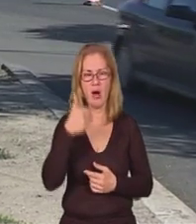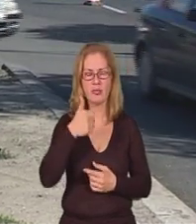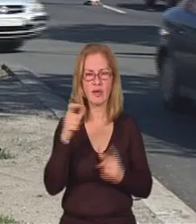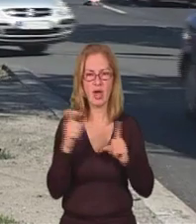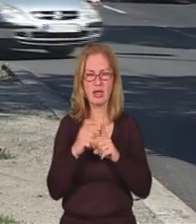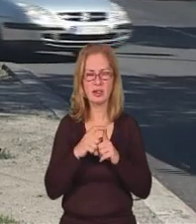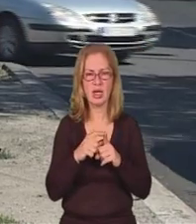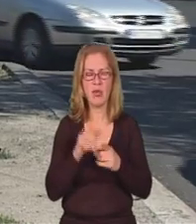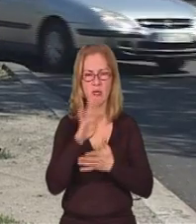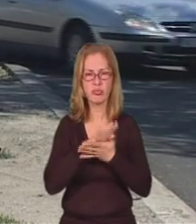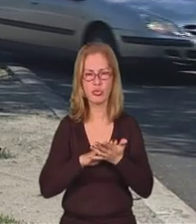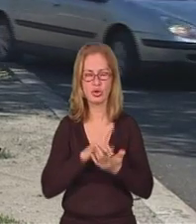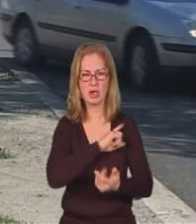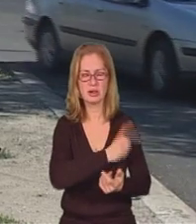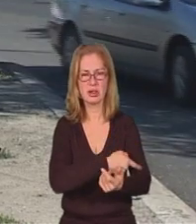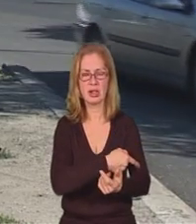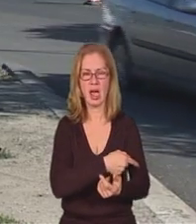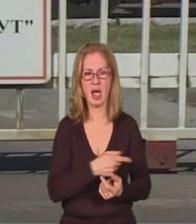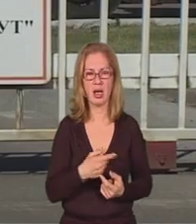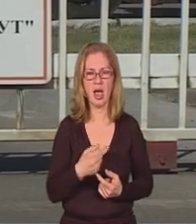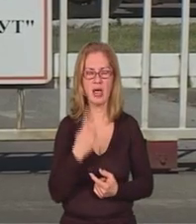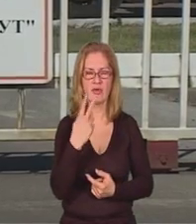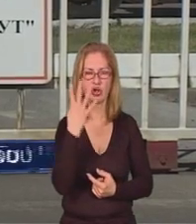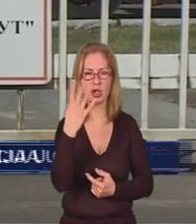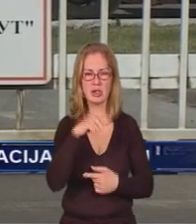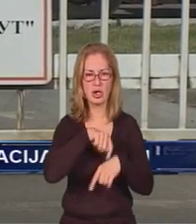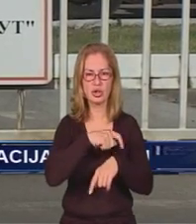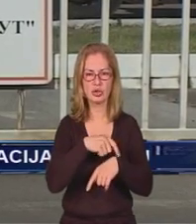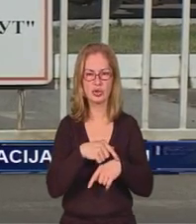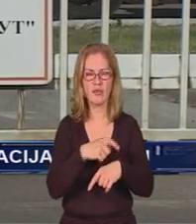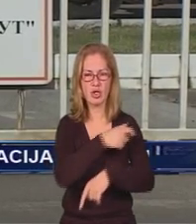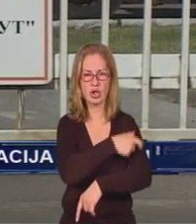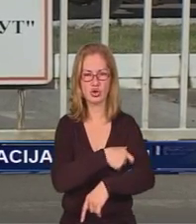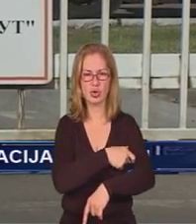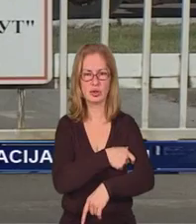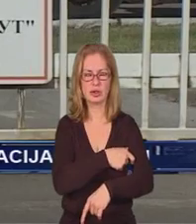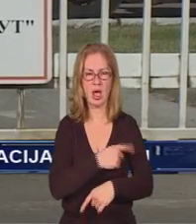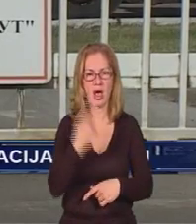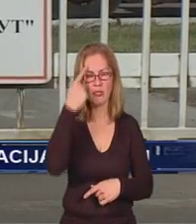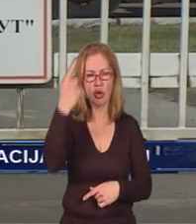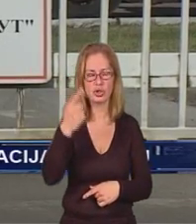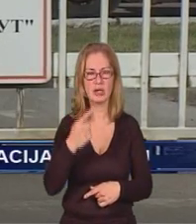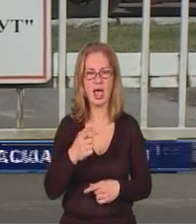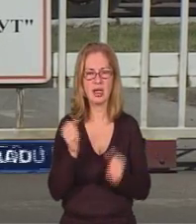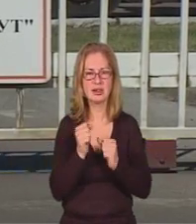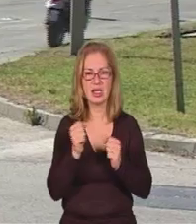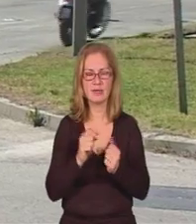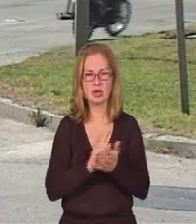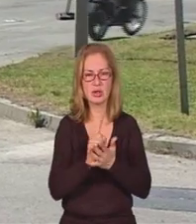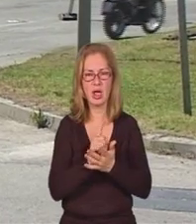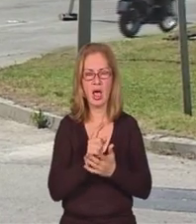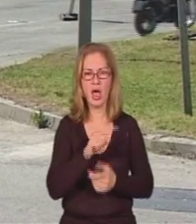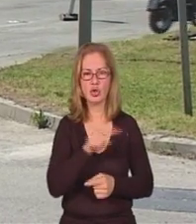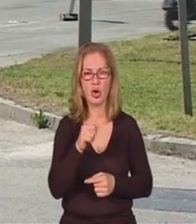1. decembra na snazi biti prvi stepen pripravnosti i 24-časovno dežurstvo, podsjećajući da zimska sezona traje do 15.